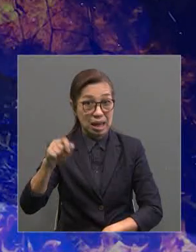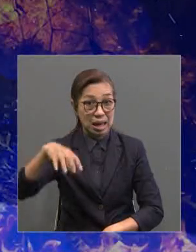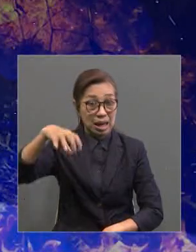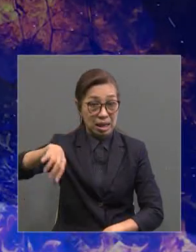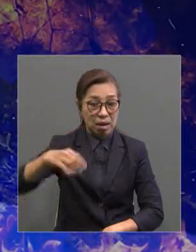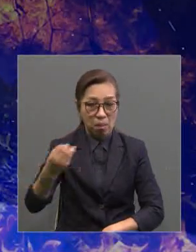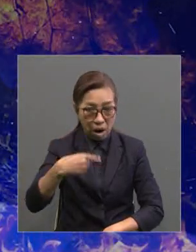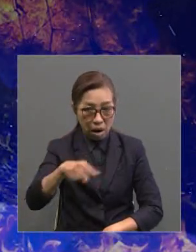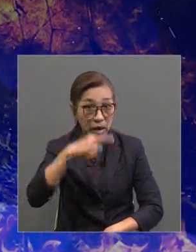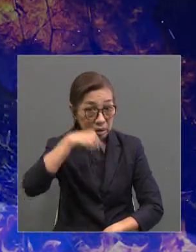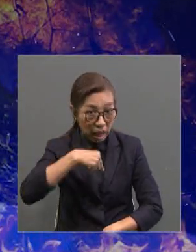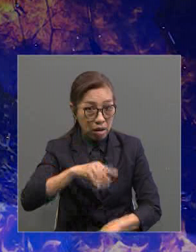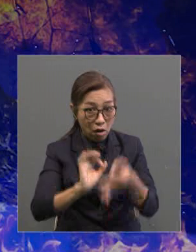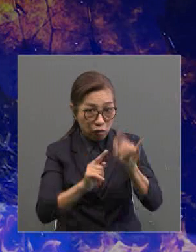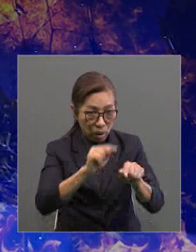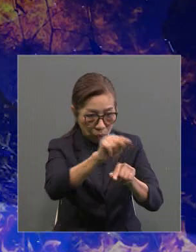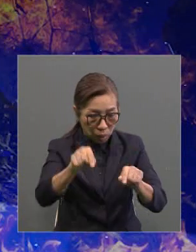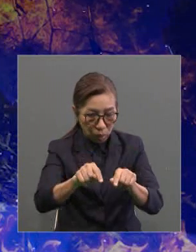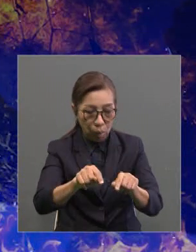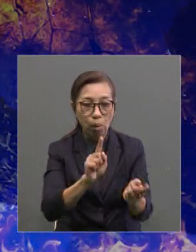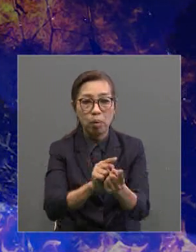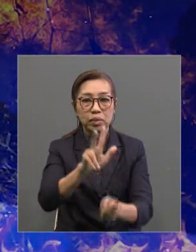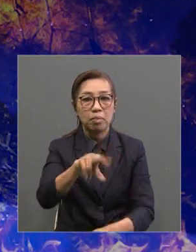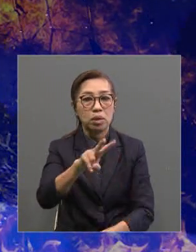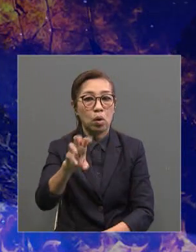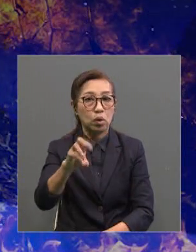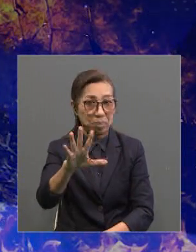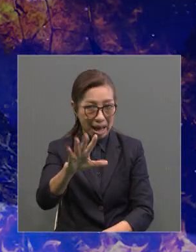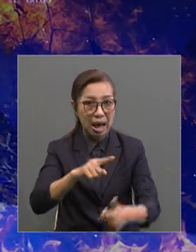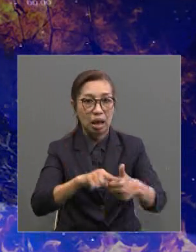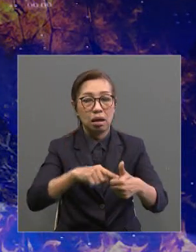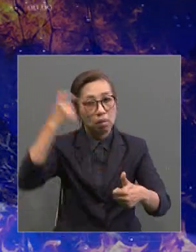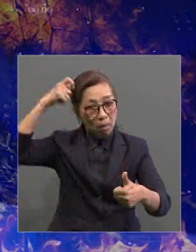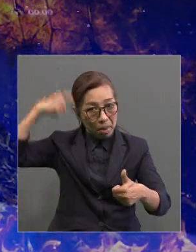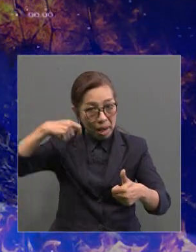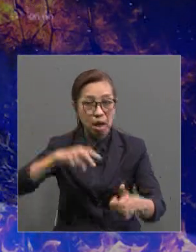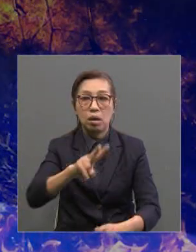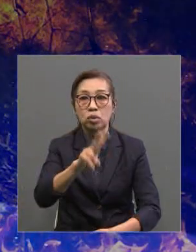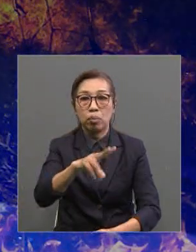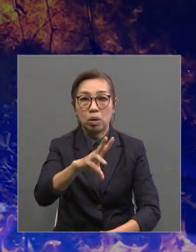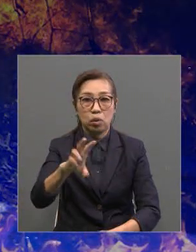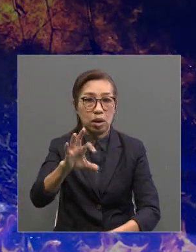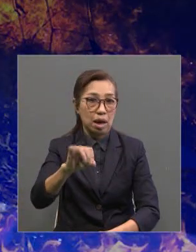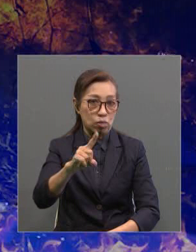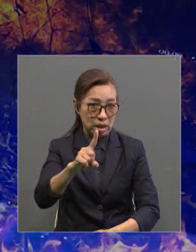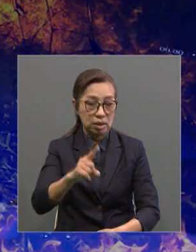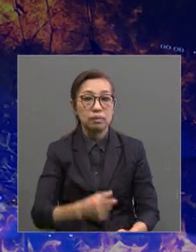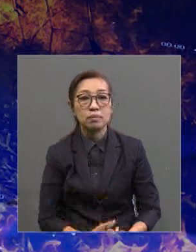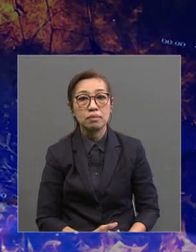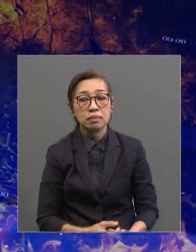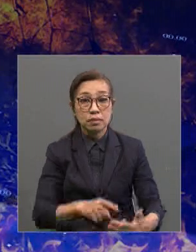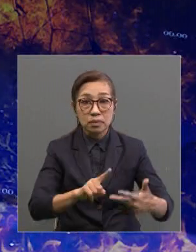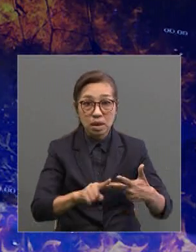ความร้อนในประเทศไทยถึง 3,265จุดตามมาก็คือmyanmarrครับ2,691จุด